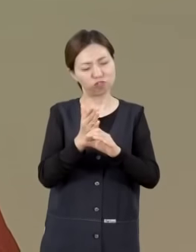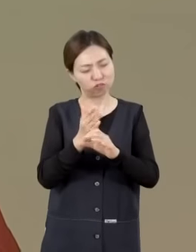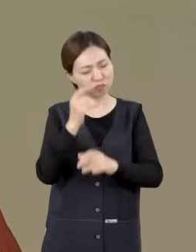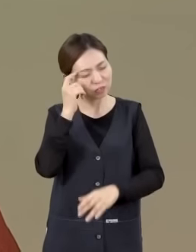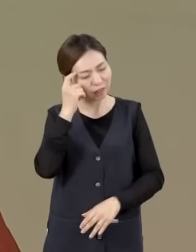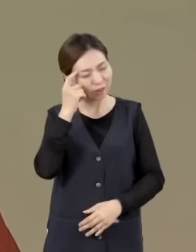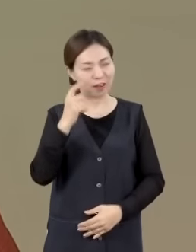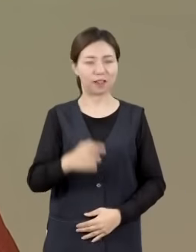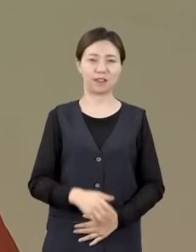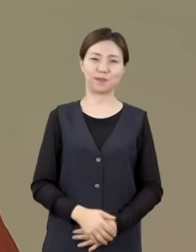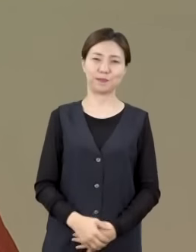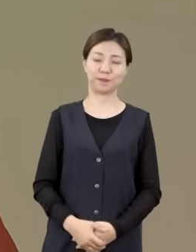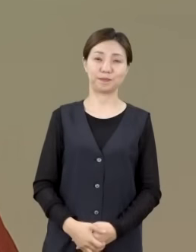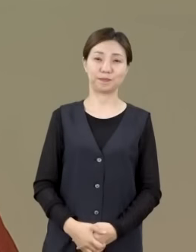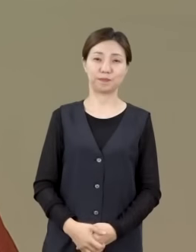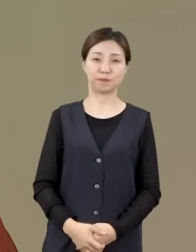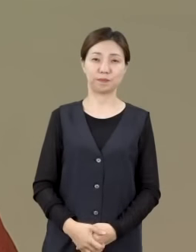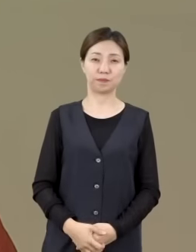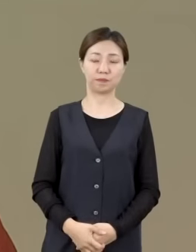사는지도 모르겠